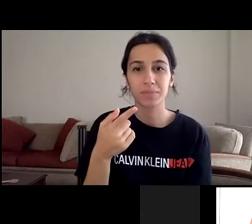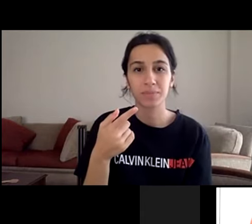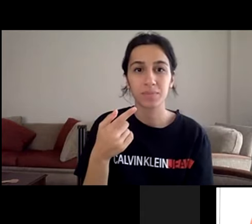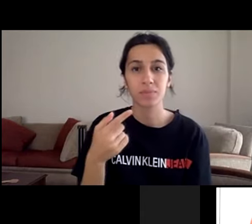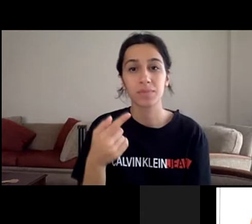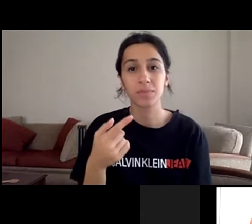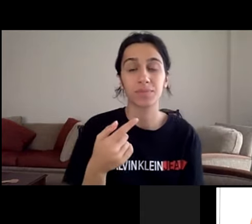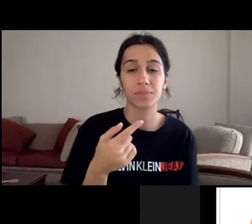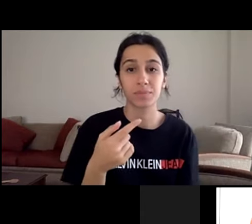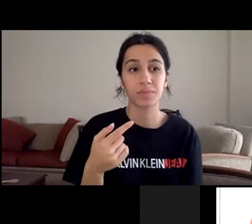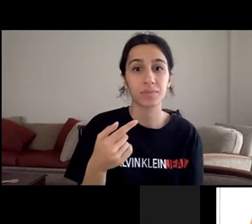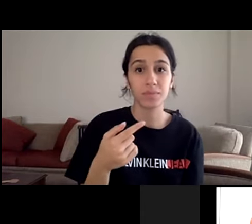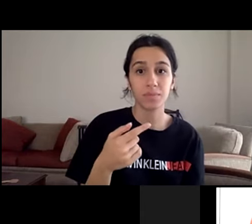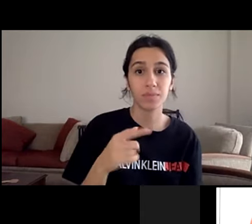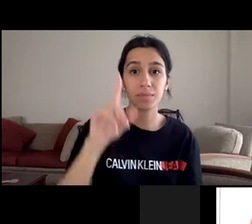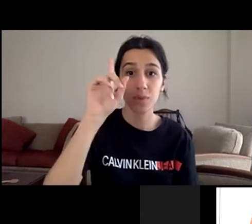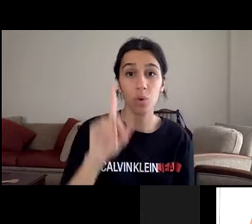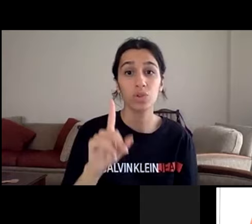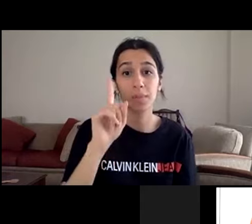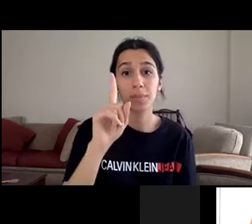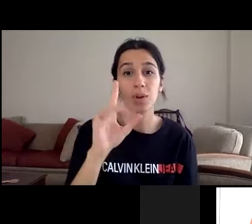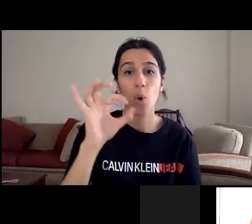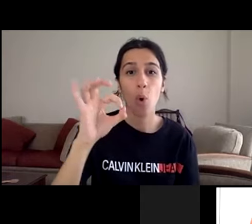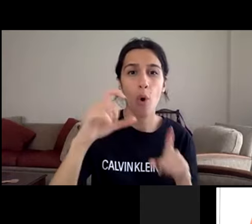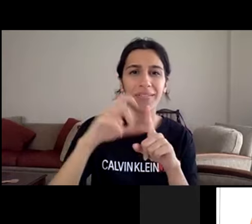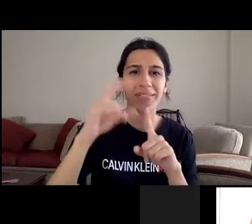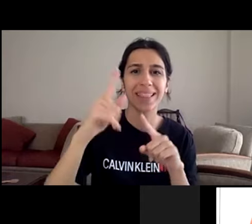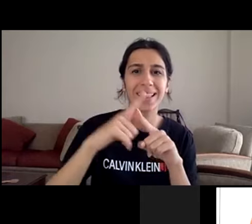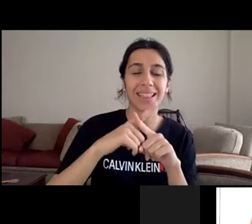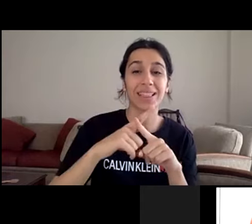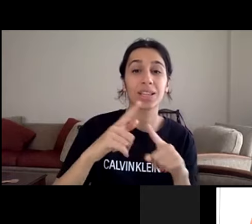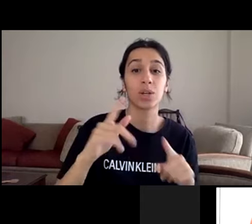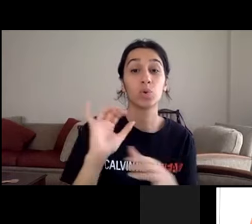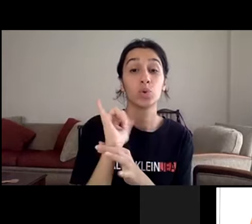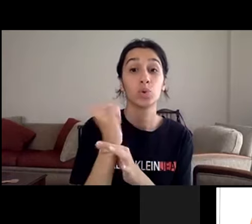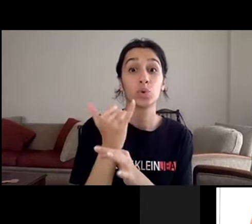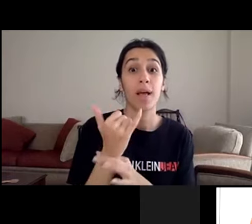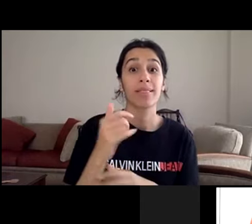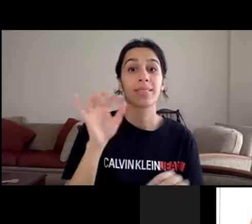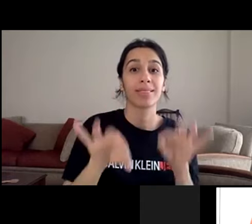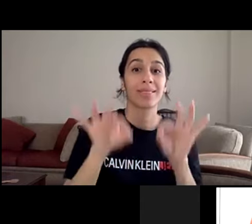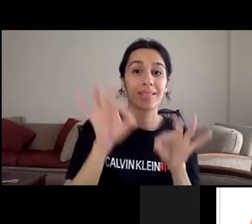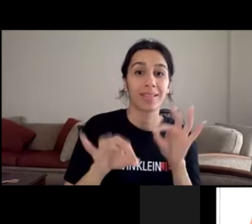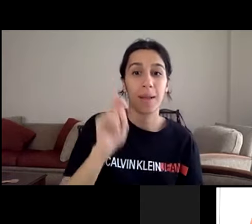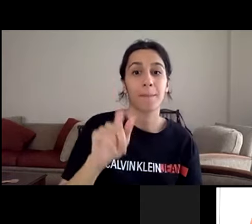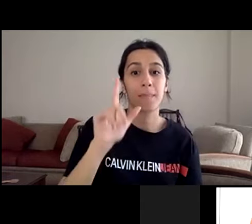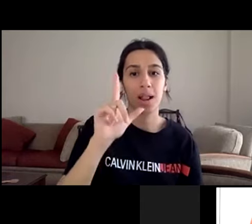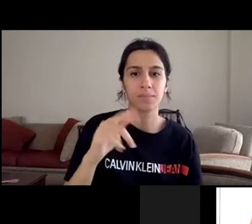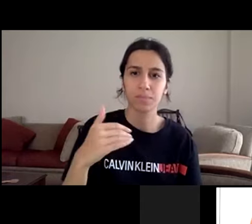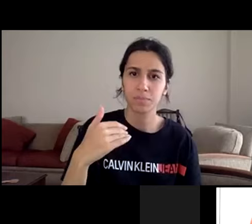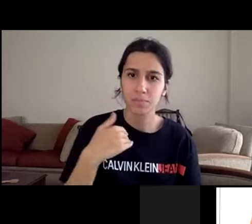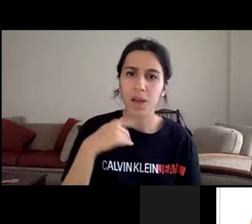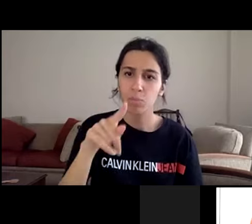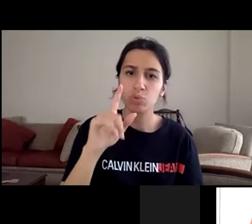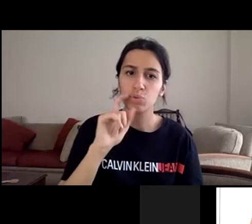öncelikle bir audit yapmak, bir uzman değerlendirme yapmak gerekiyor. Bunu hocam da... ben destek vereyim mi bu soruyla